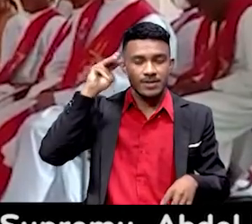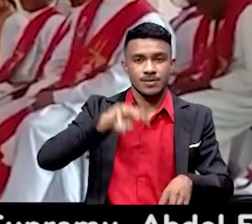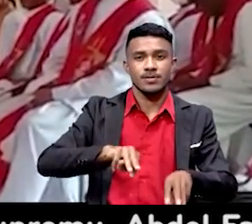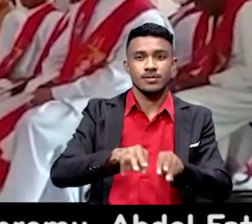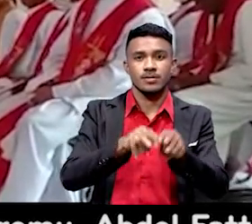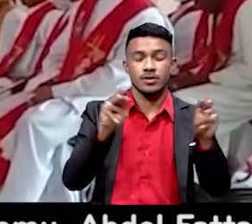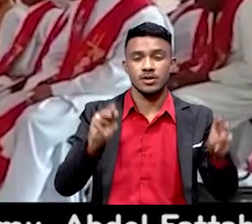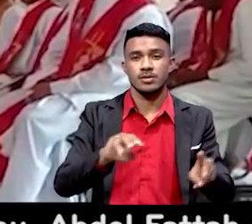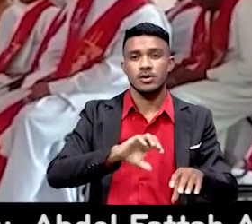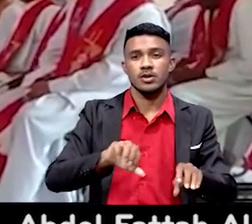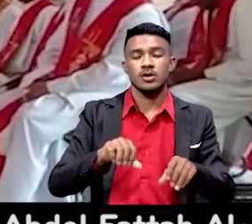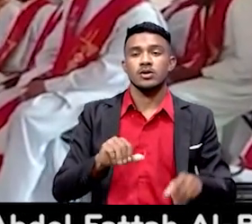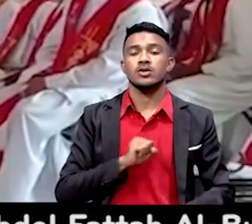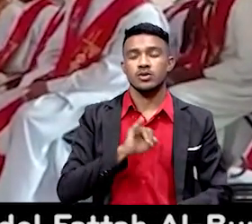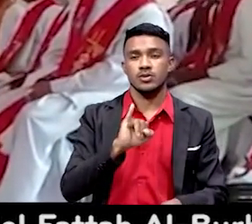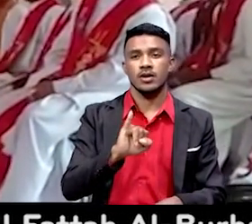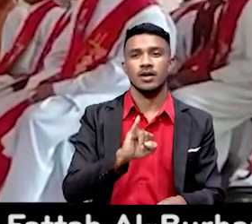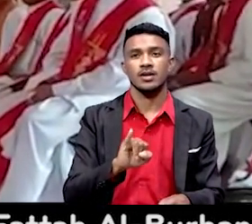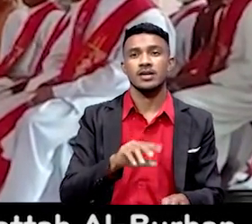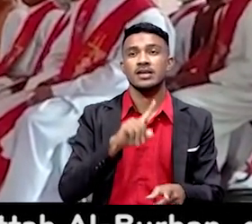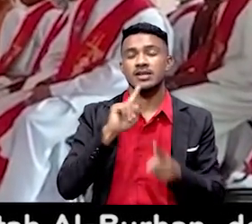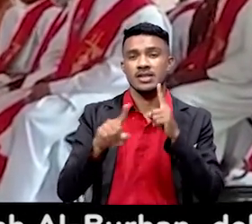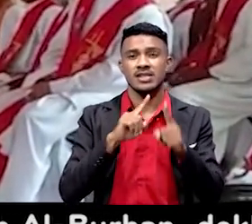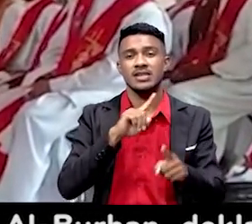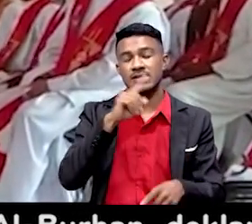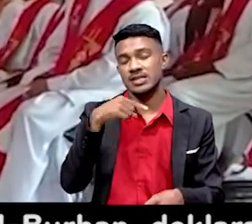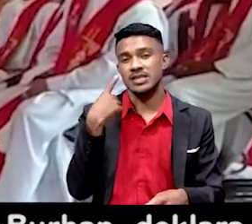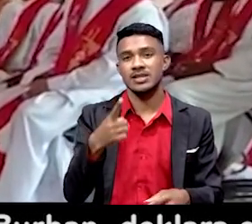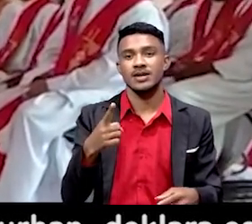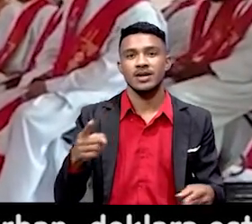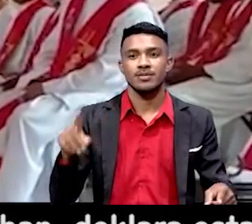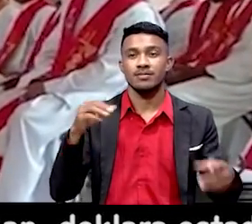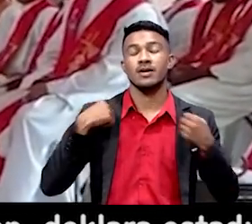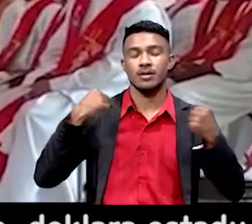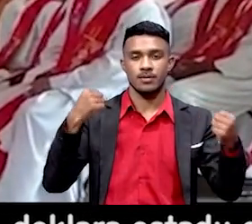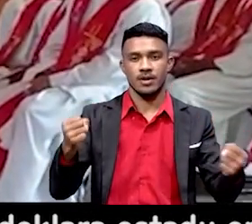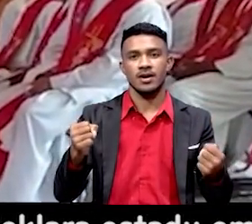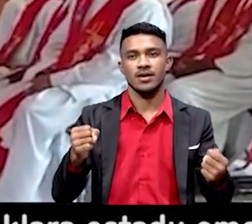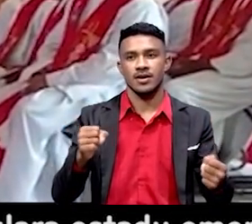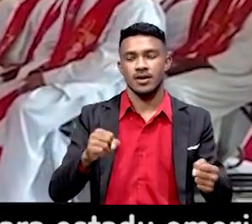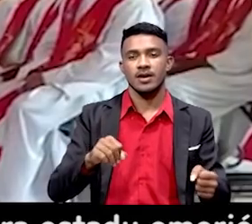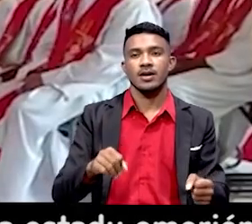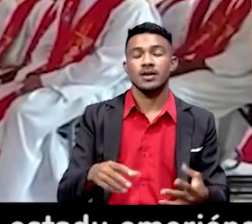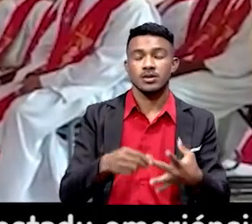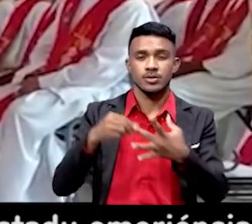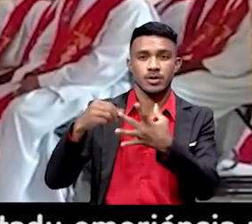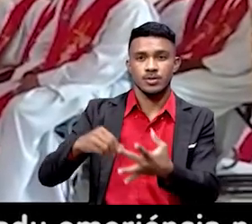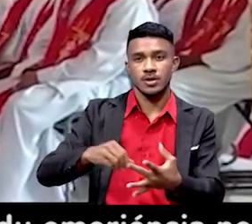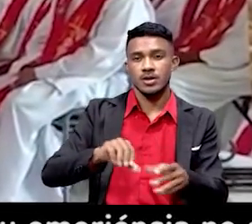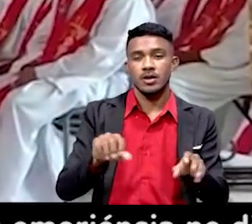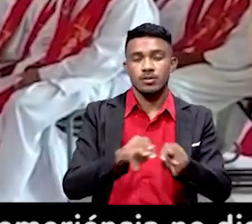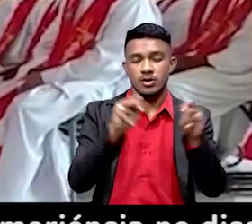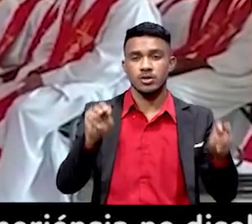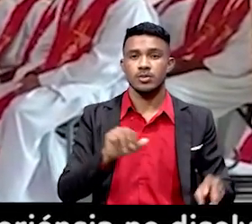dengan diri yang lain saya berbagai plastik punya di suruh kau. Tapi dia apa disuai masih, fokus pada memang